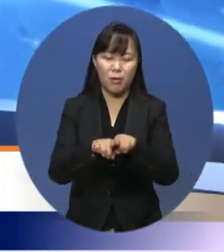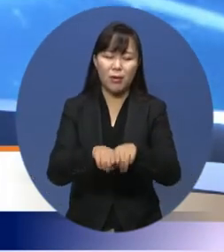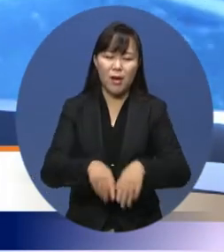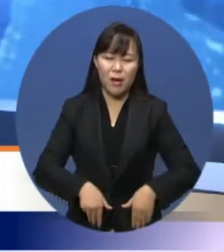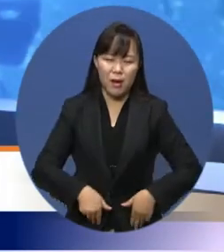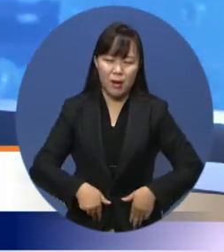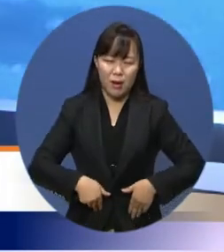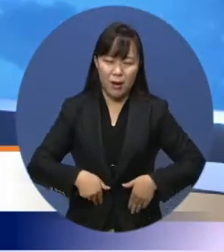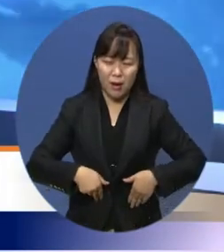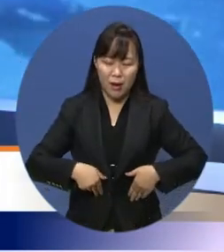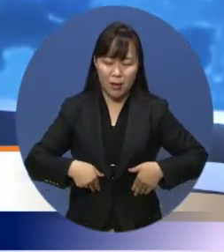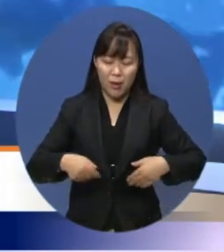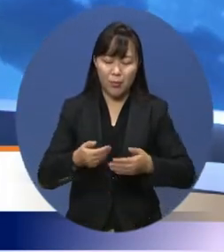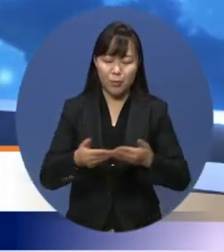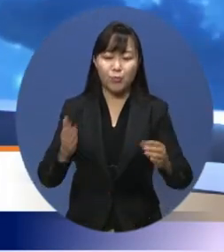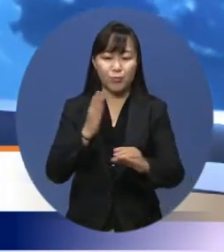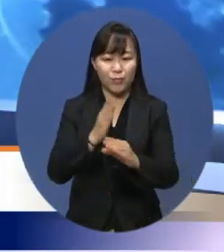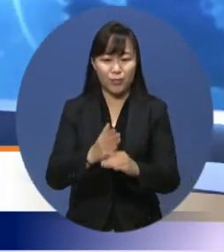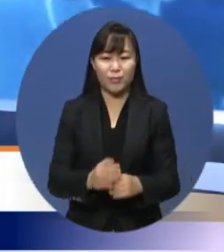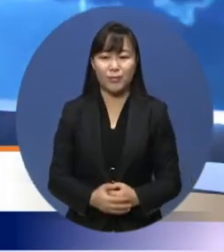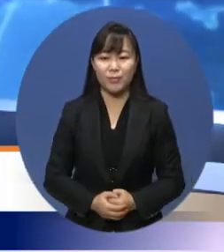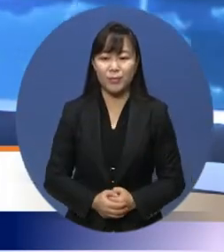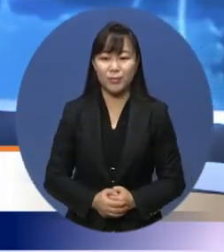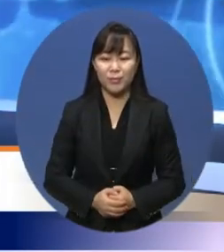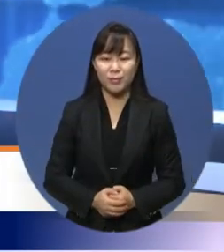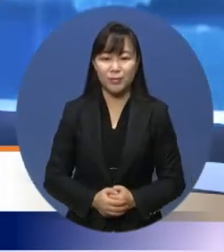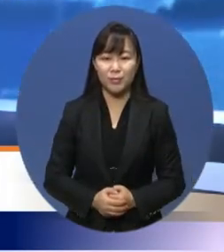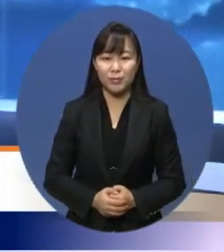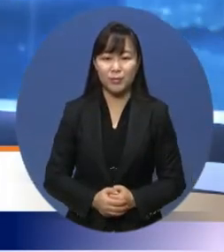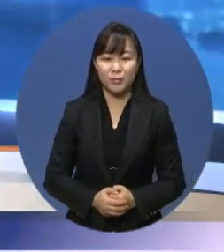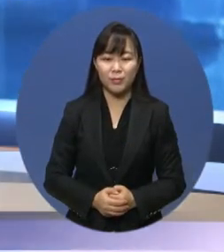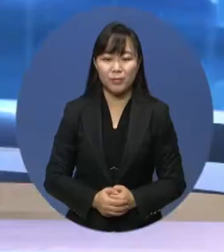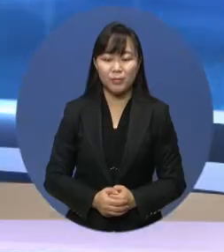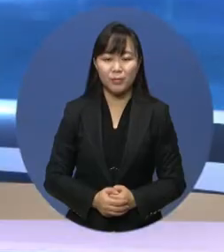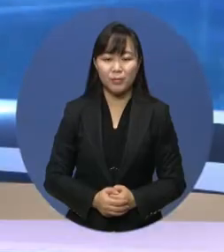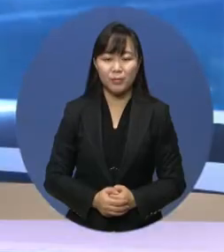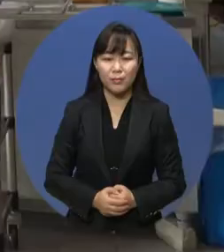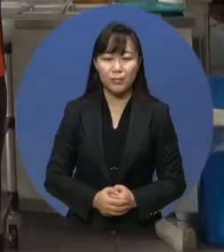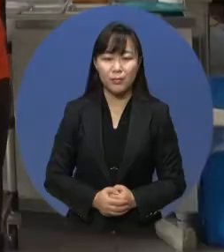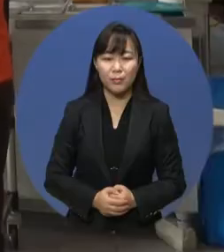훈훈한 온정이 이어지고 있습니다. 이종현 기자가 전합니다.